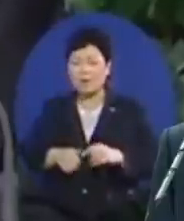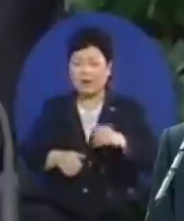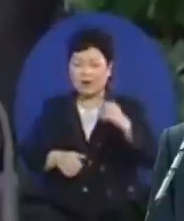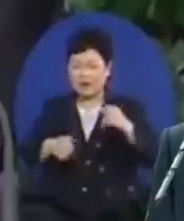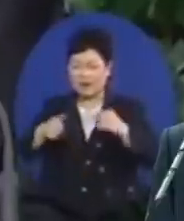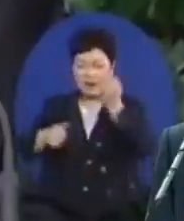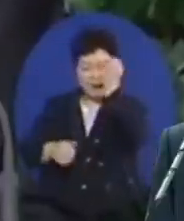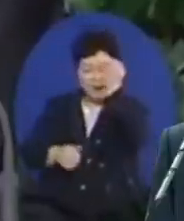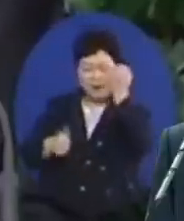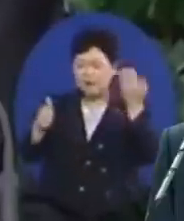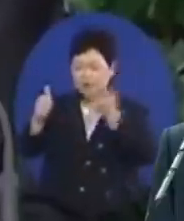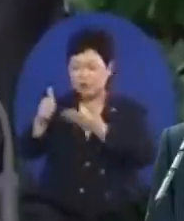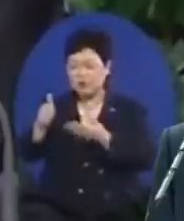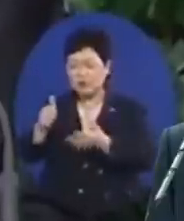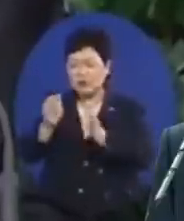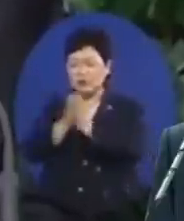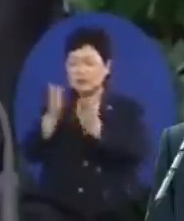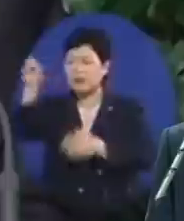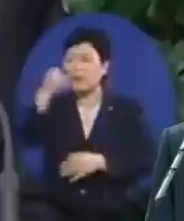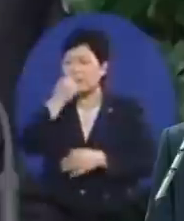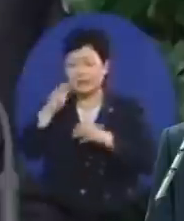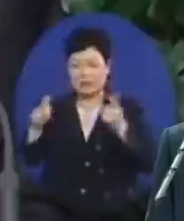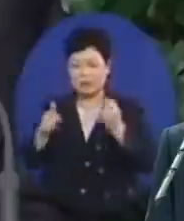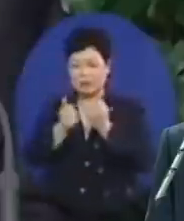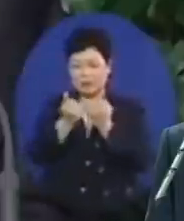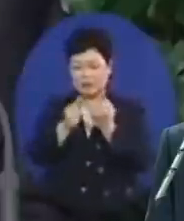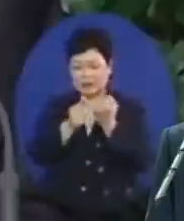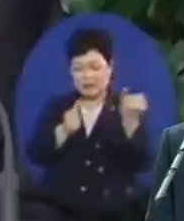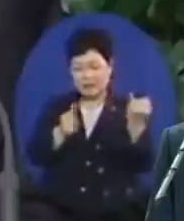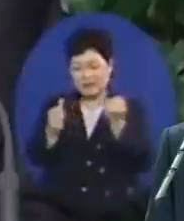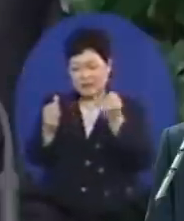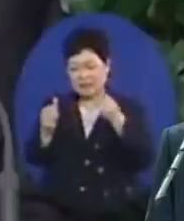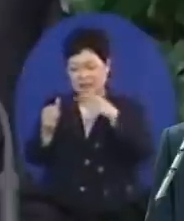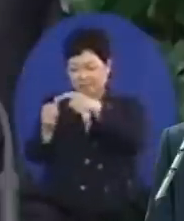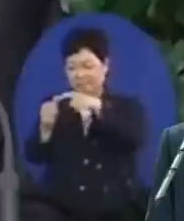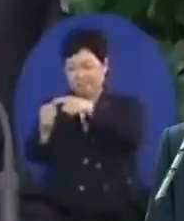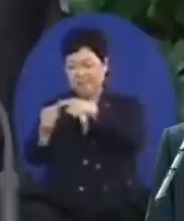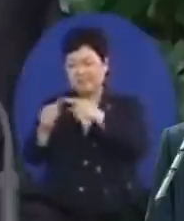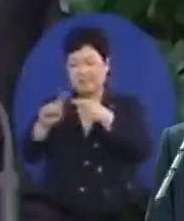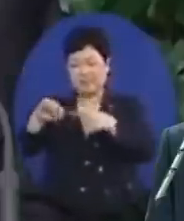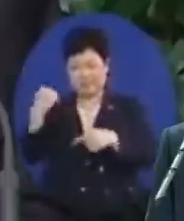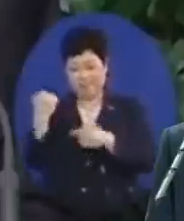않았거든. 그 요사이도 남자들이 여자 시키는 대로 할 때가 많아요.